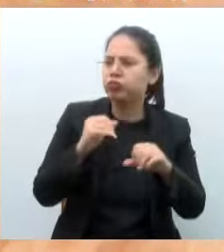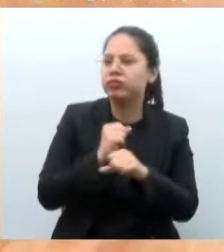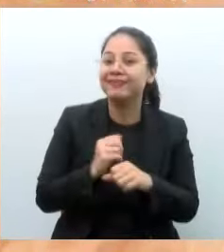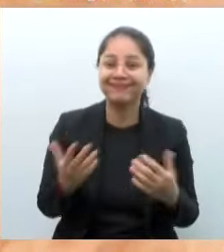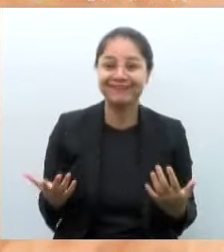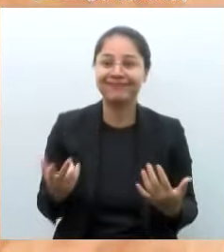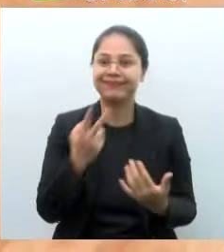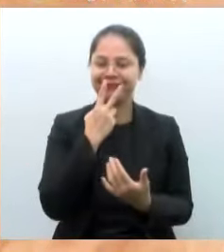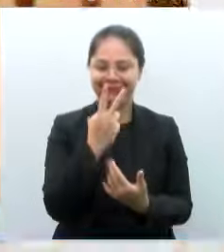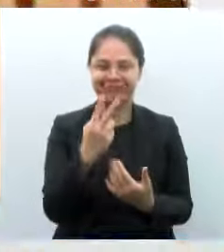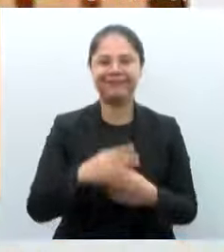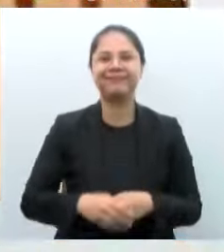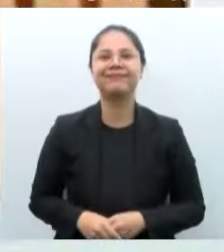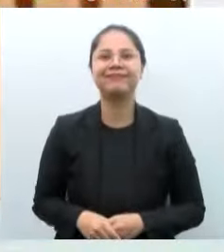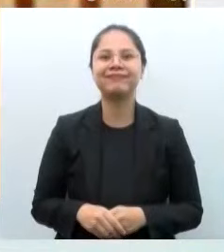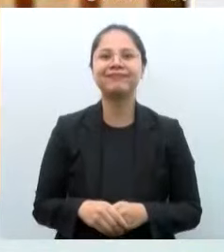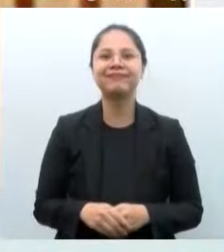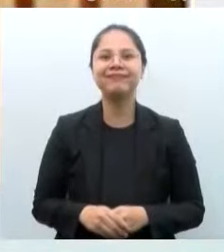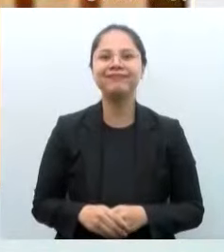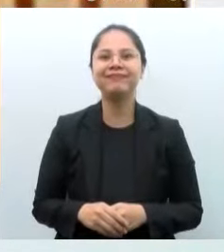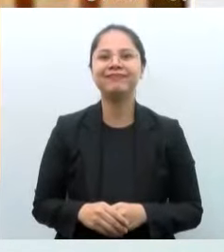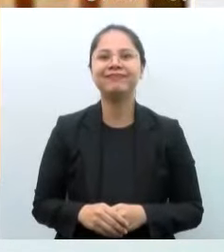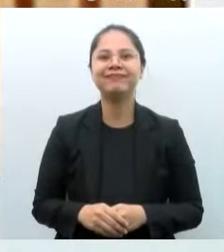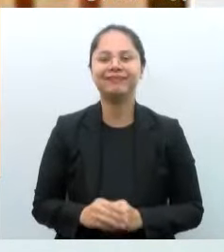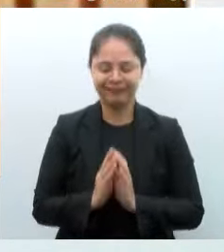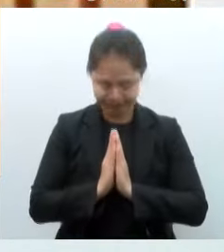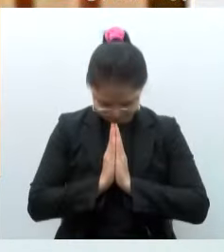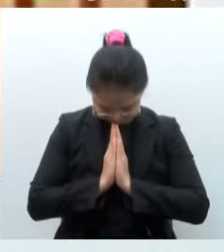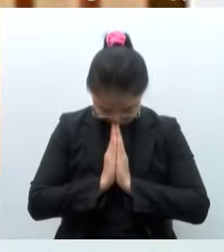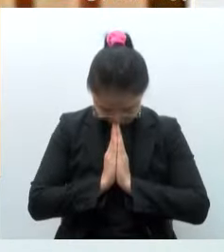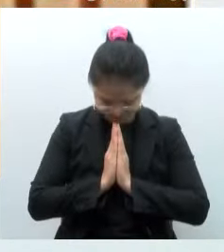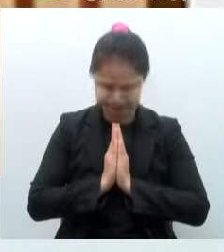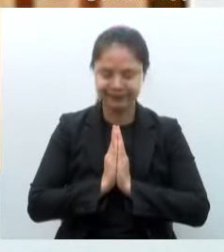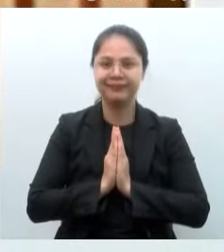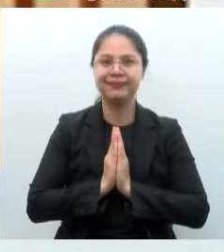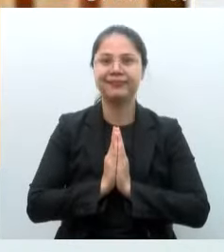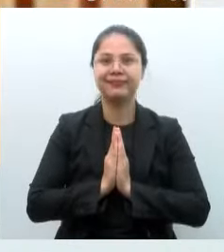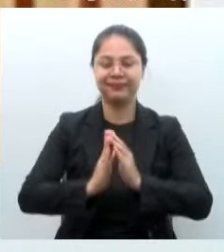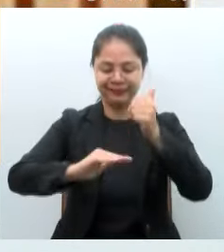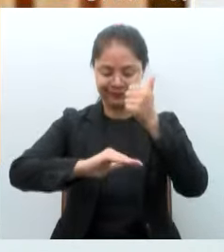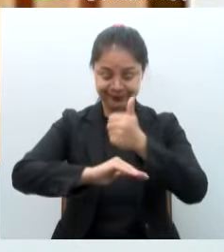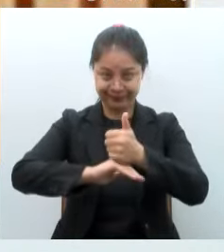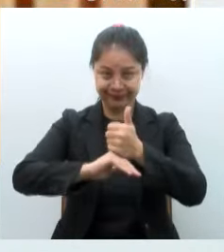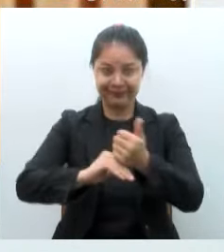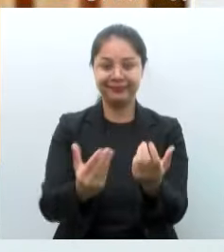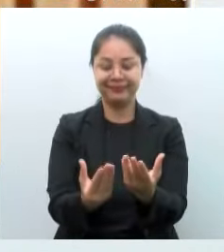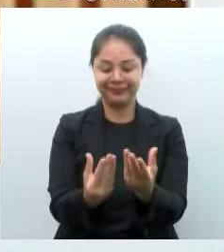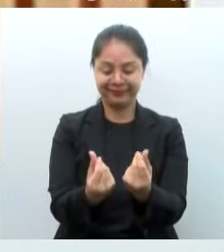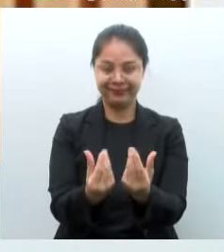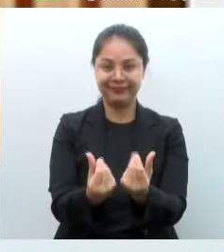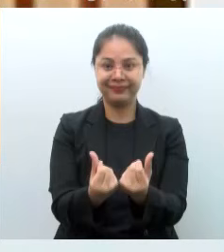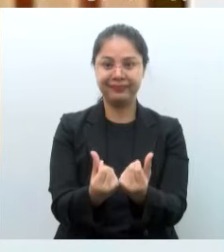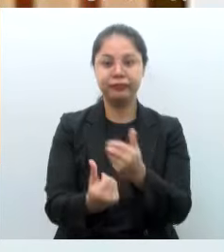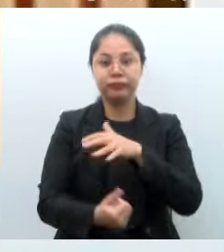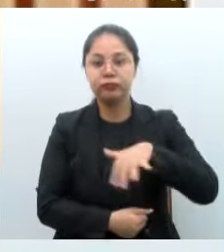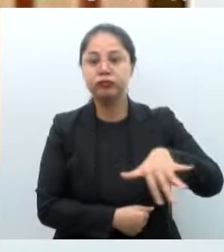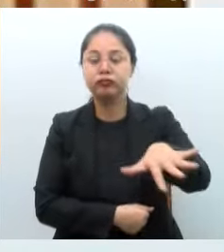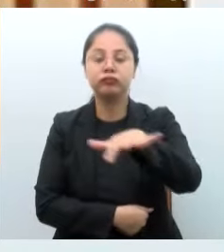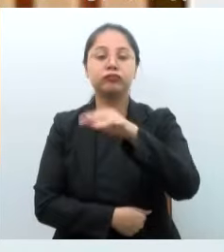าน ครับผมสวัสดีท่านผู้อำนวยการเขตและก็พี่น้องทุกท่านนะ